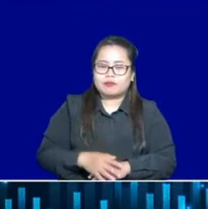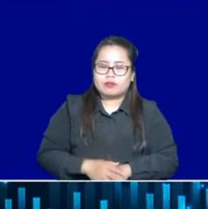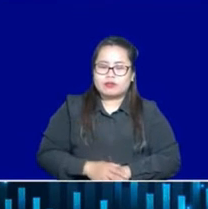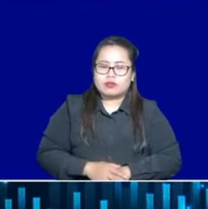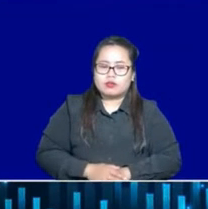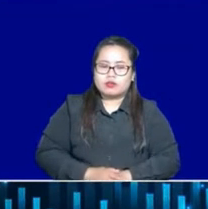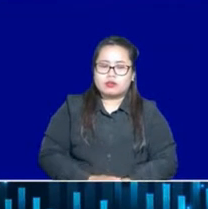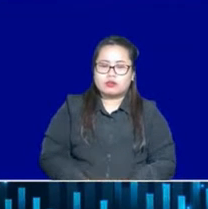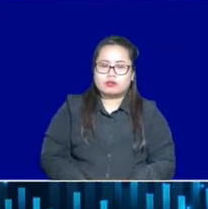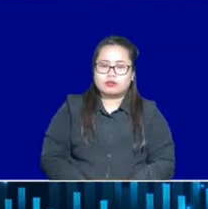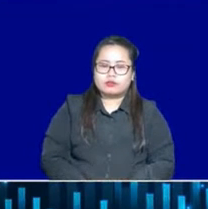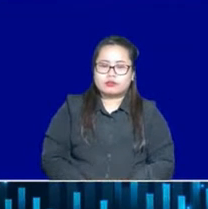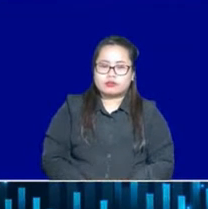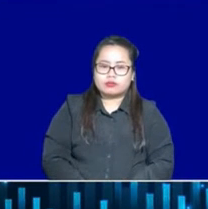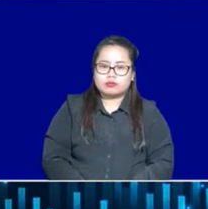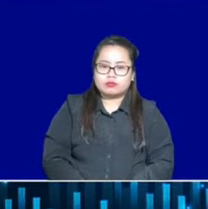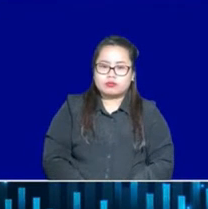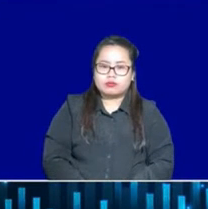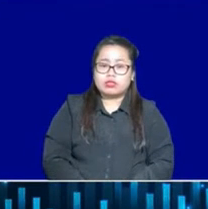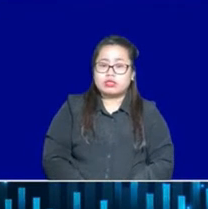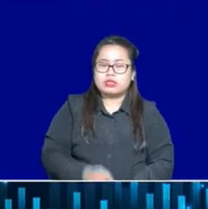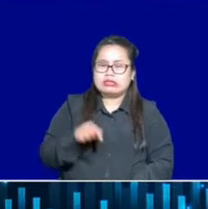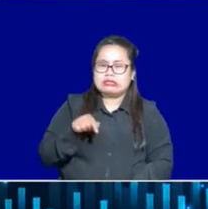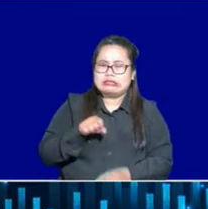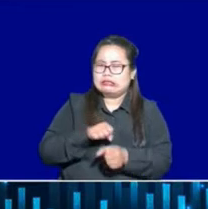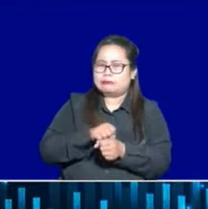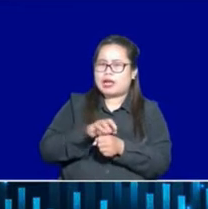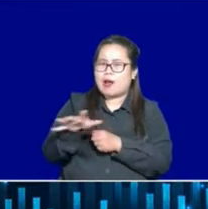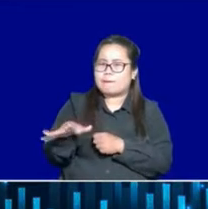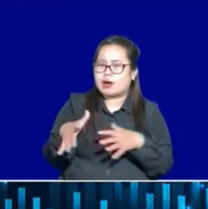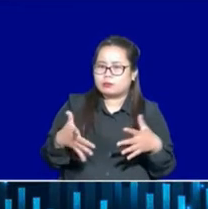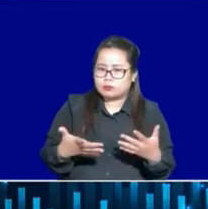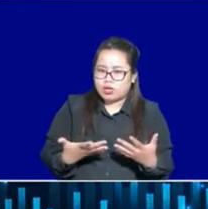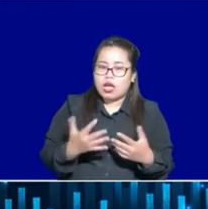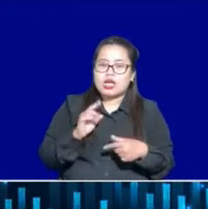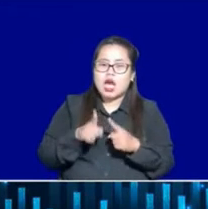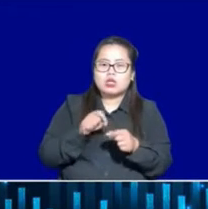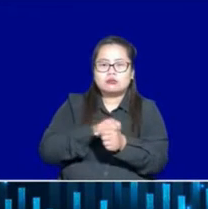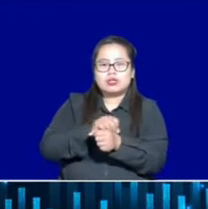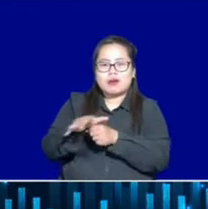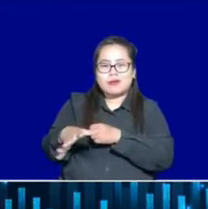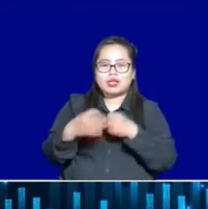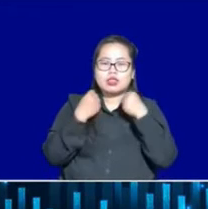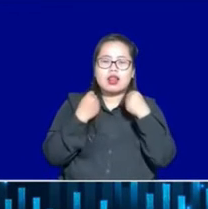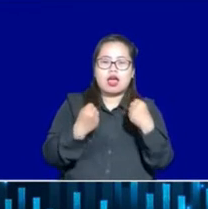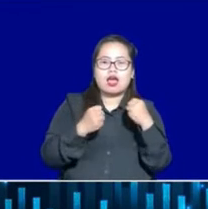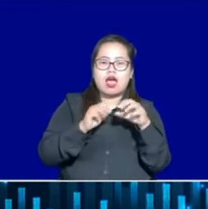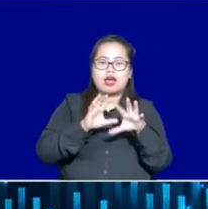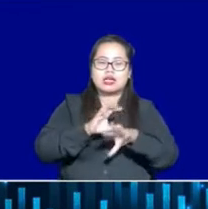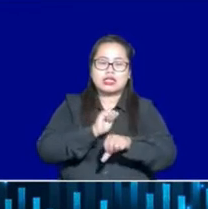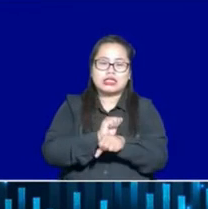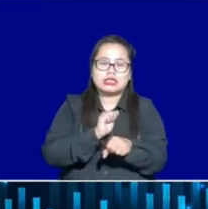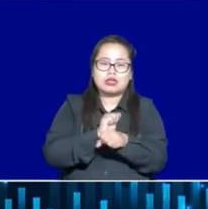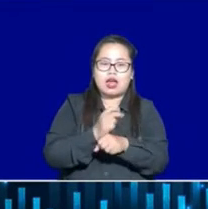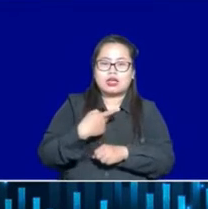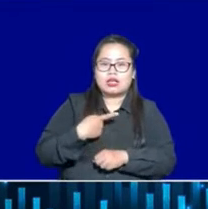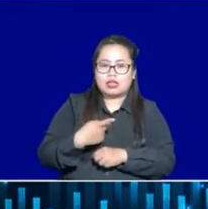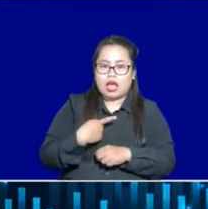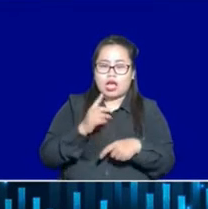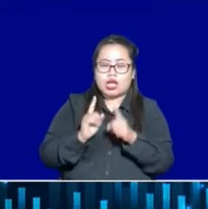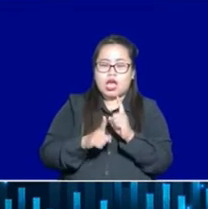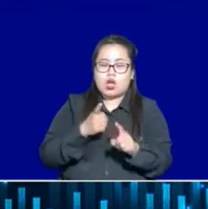Jadi ini juga mengakibatkan tenaga kerja kita itu migrasinya